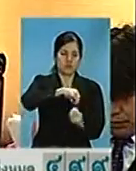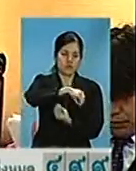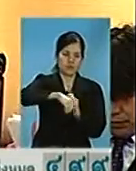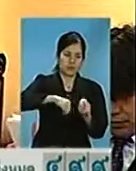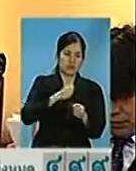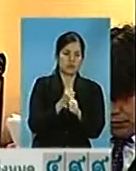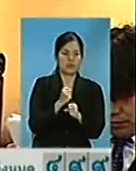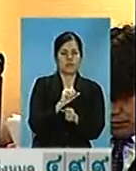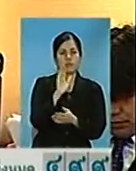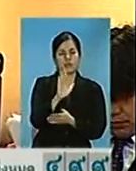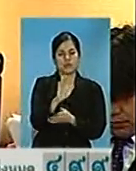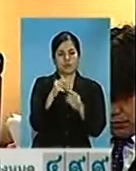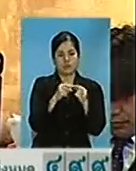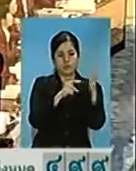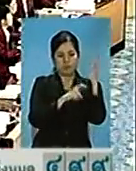ขอบคุณครับ